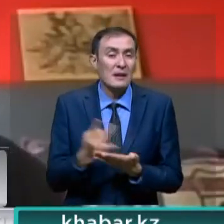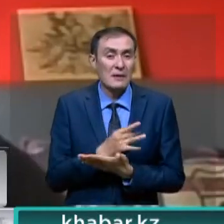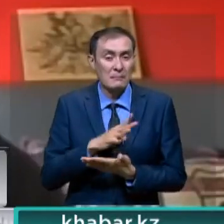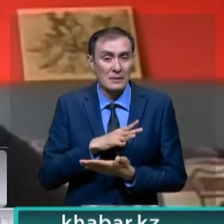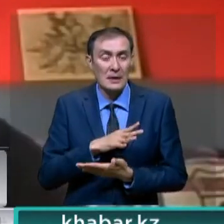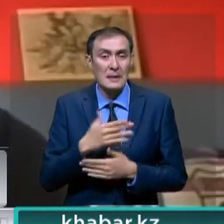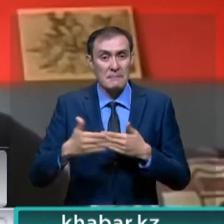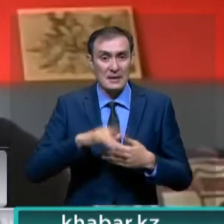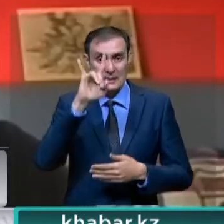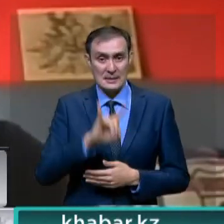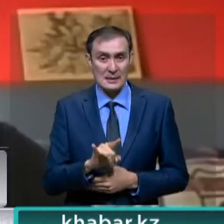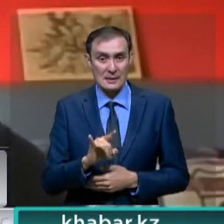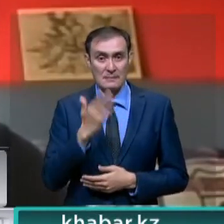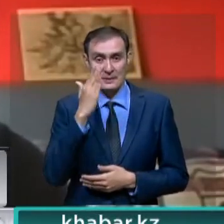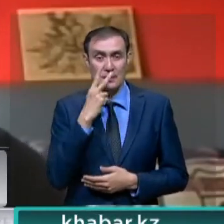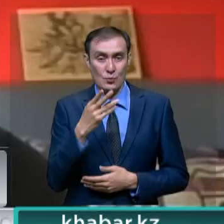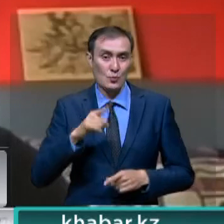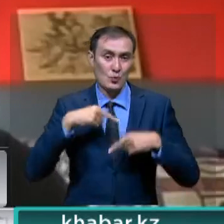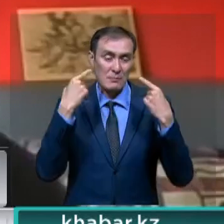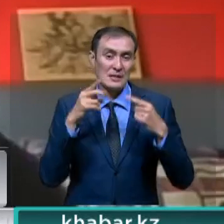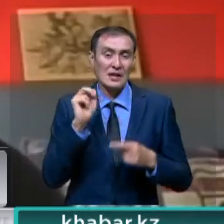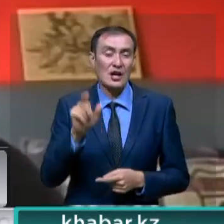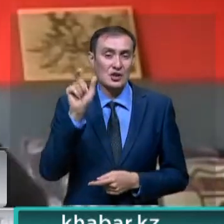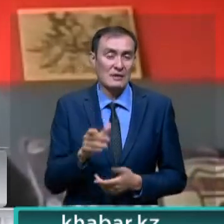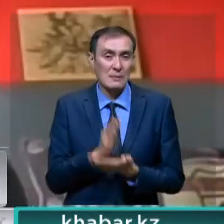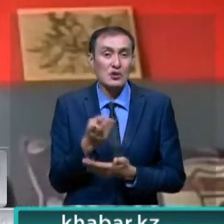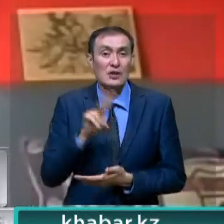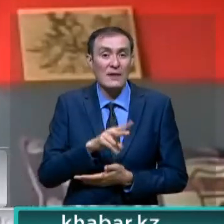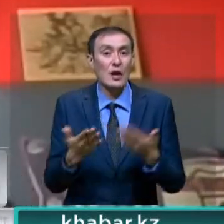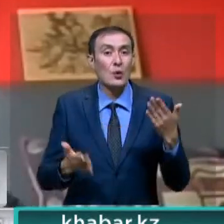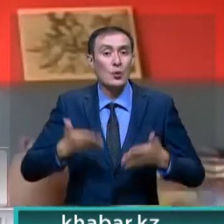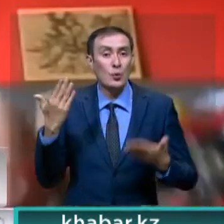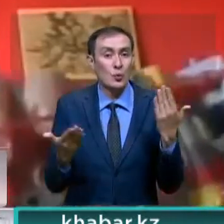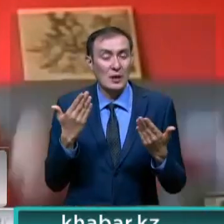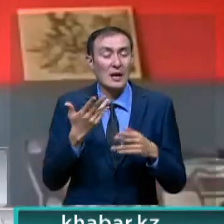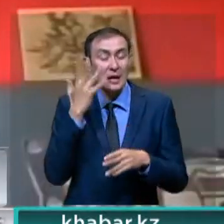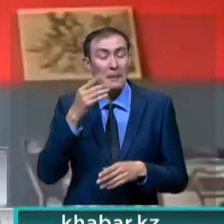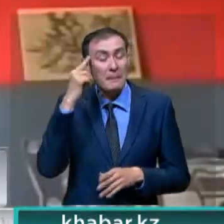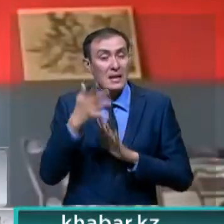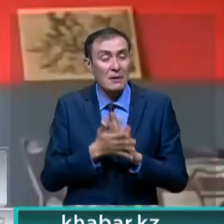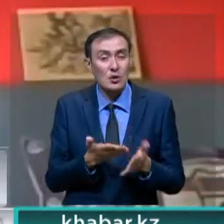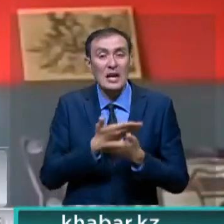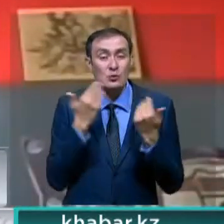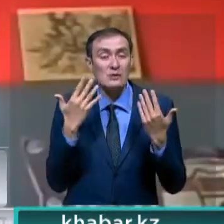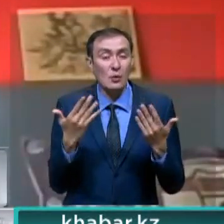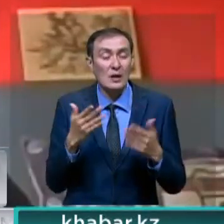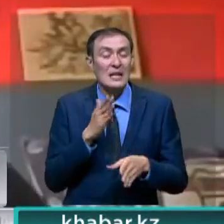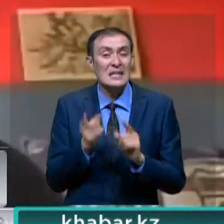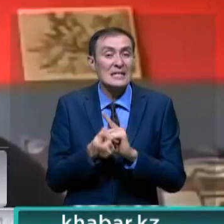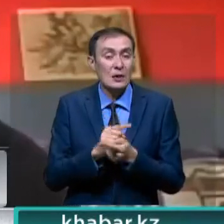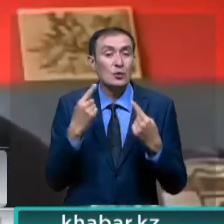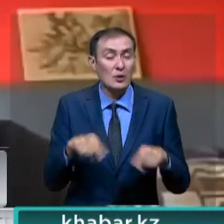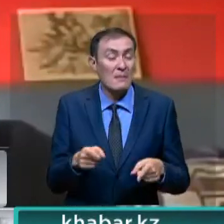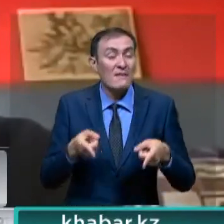стал перед зеркалом и начал улыбаться, как человек, имеющий две руки. Это момент, когда понимаешь, что не отсутствие рук делает тебя другим.